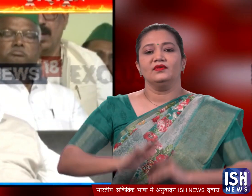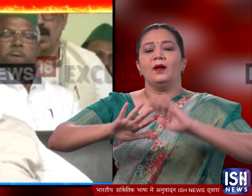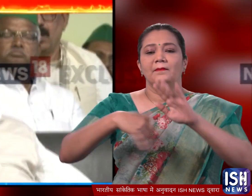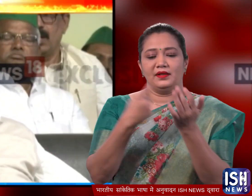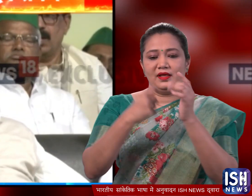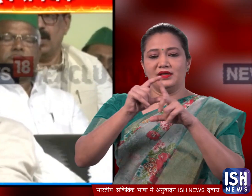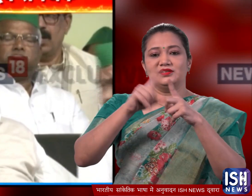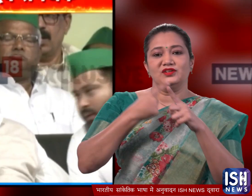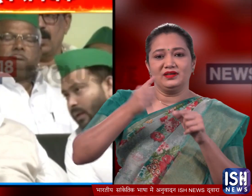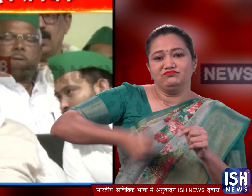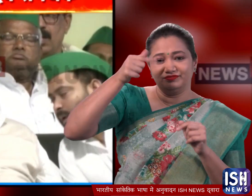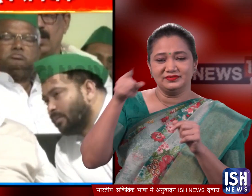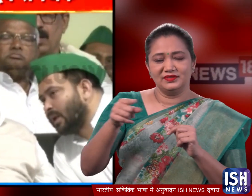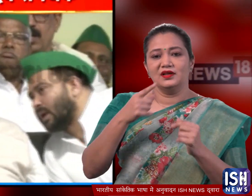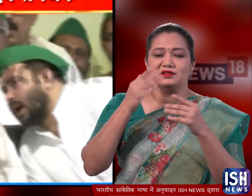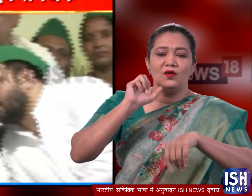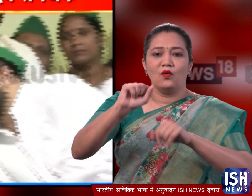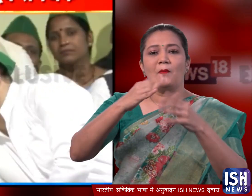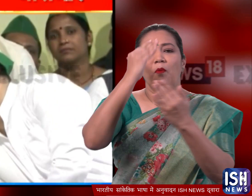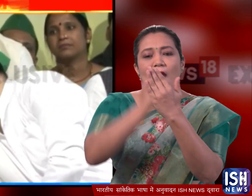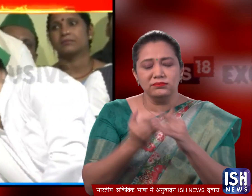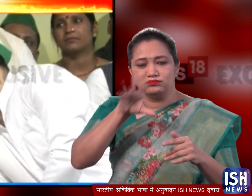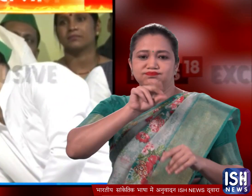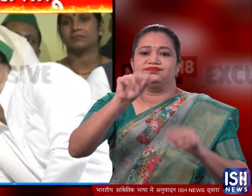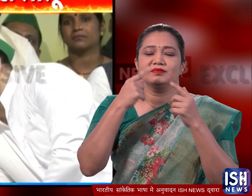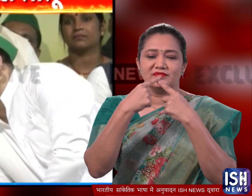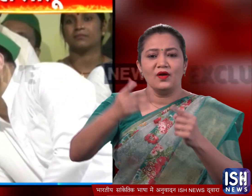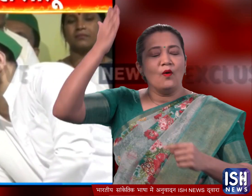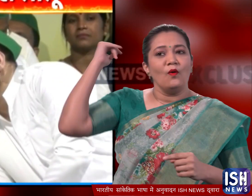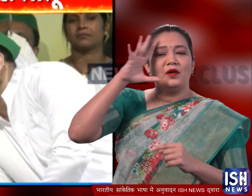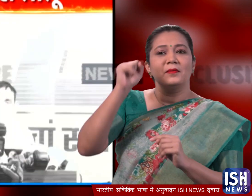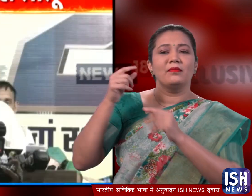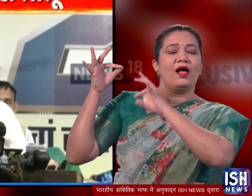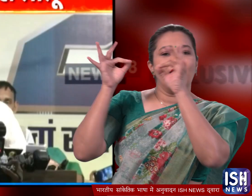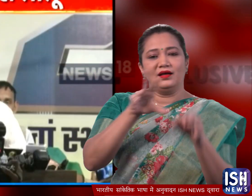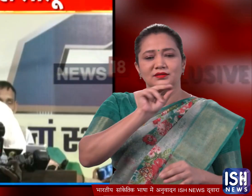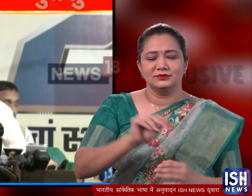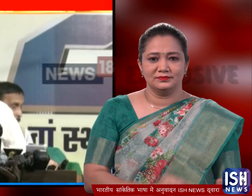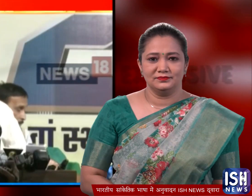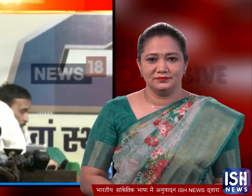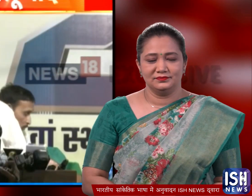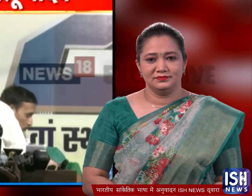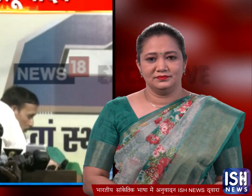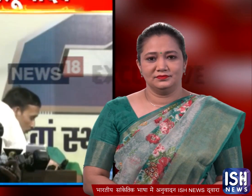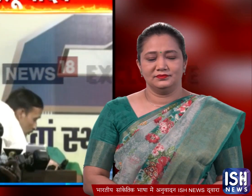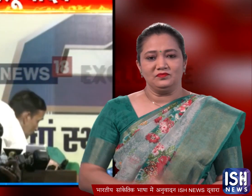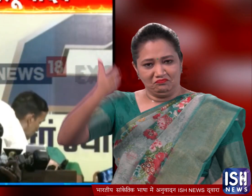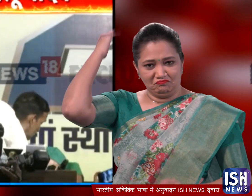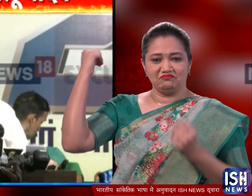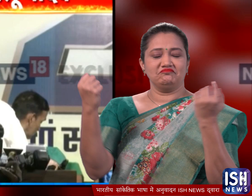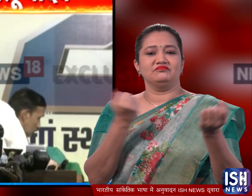बाद में आरजेडी अध्यक्ष ने इस अनुभव का जिक्र पार्टी के एक कार्यक्रम में किया और कुछ पुरानी यादें भी साझा की। कर्पूरी ठाकुर जी को जब बैठाते